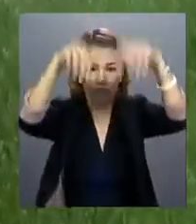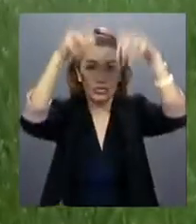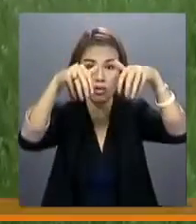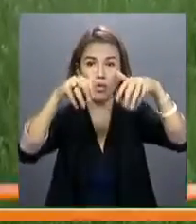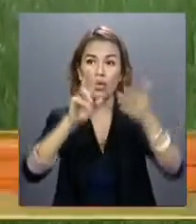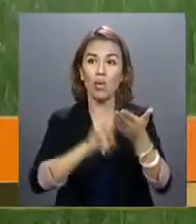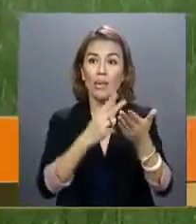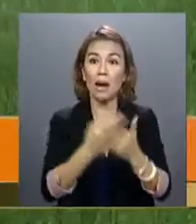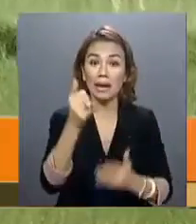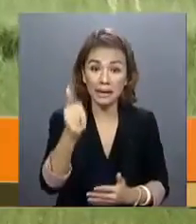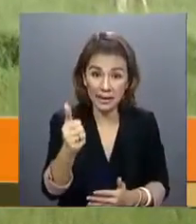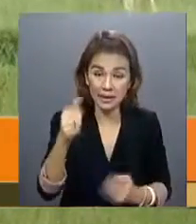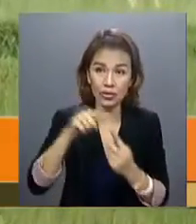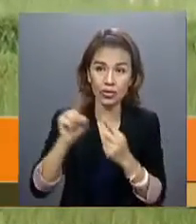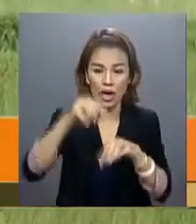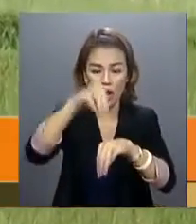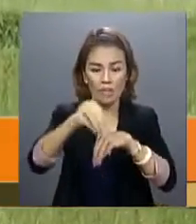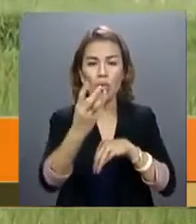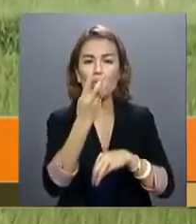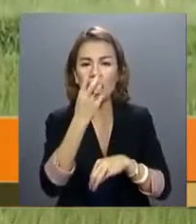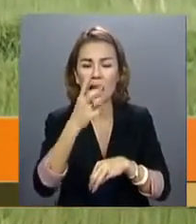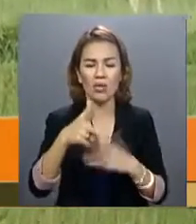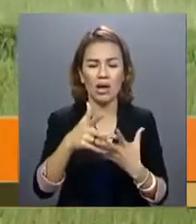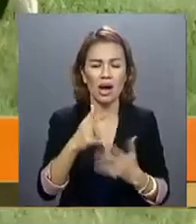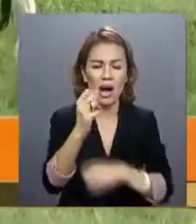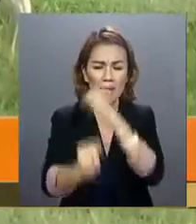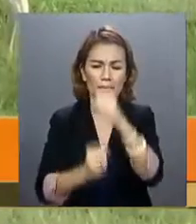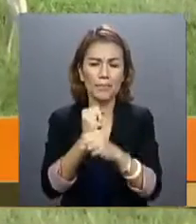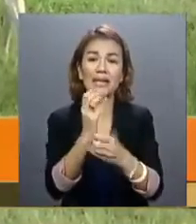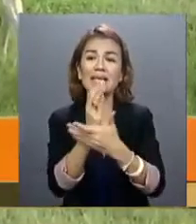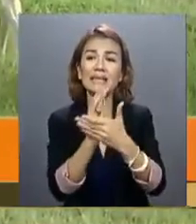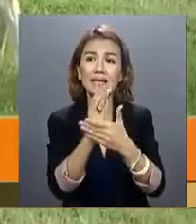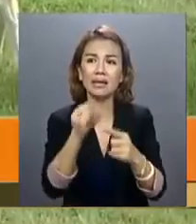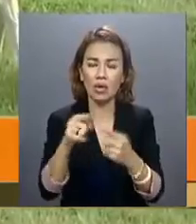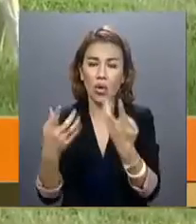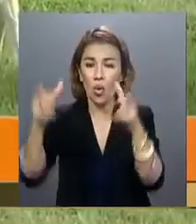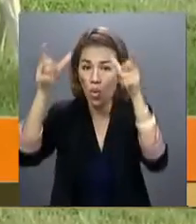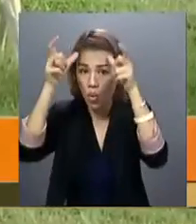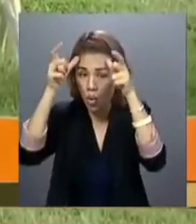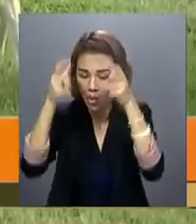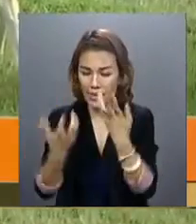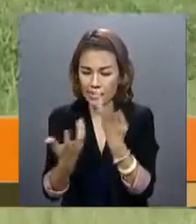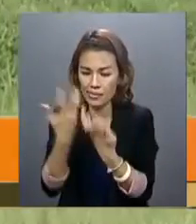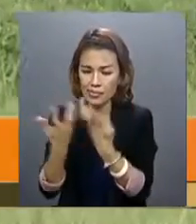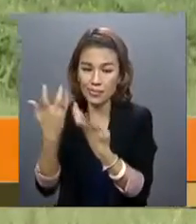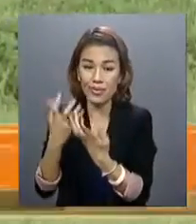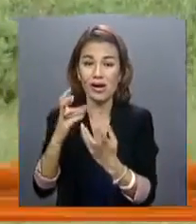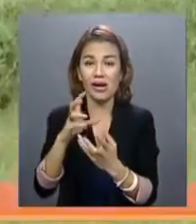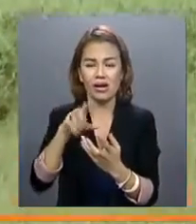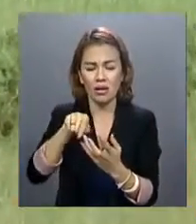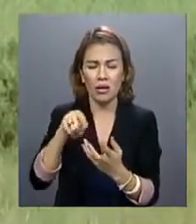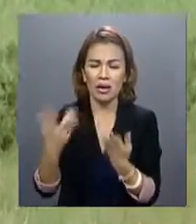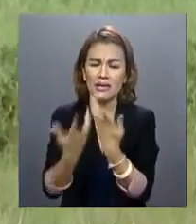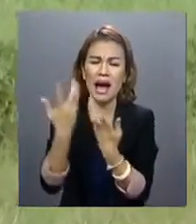ข้าวนาปรังนะครับและผู้เลี้ยงวัวบ้านท่าสะอาดตำบลไคสีหลังจากที่ก่อนหน้านี้ประสบปัญหาไผ่แล้งไม่มีหญ้า